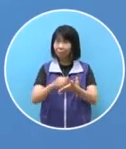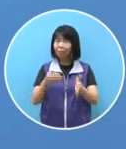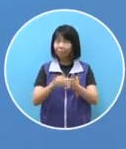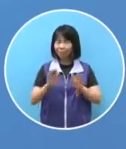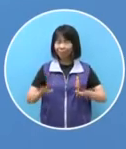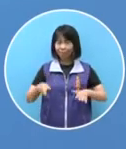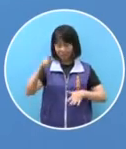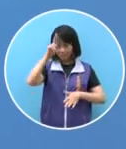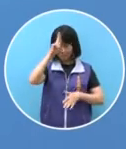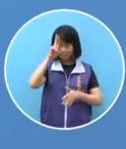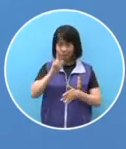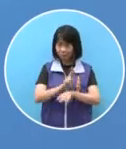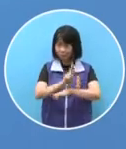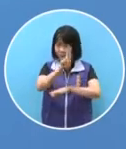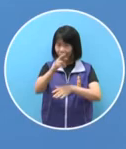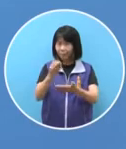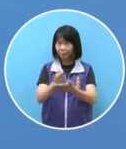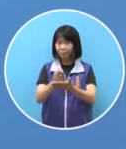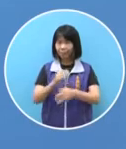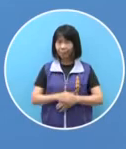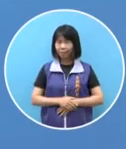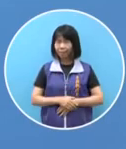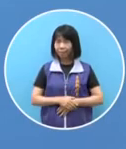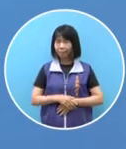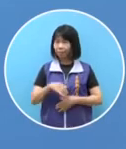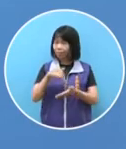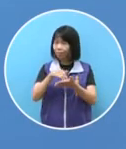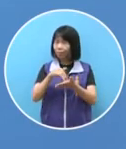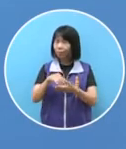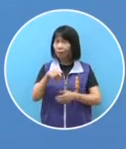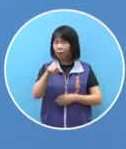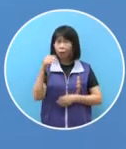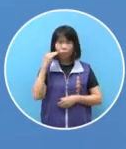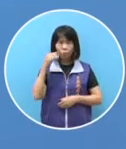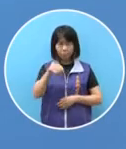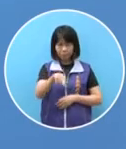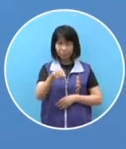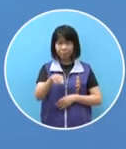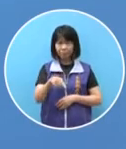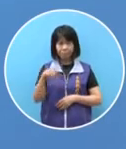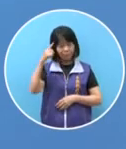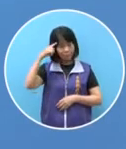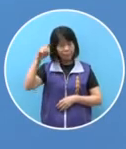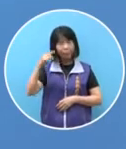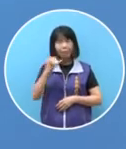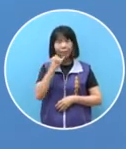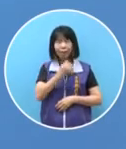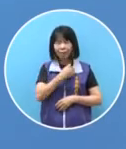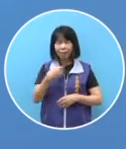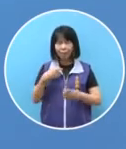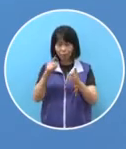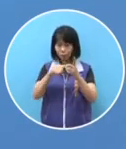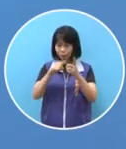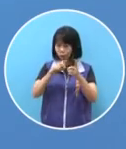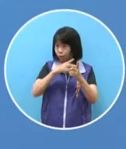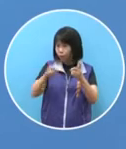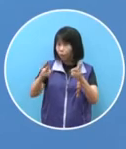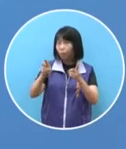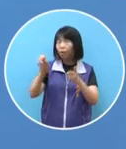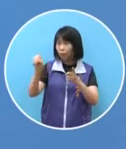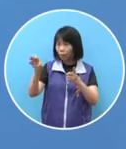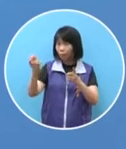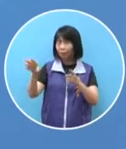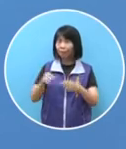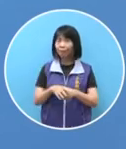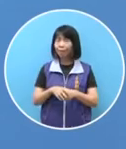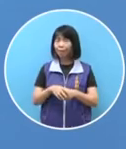局长朱家祥说，第三期预约到19号为止，那么呢也会在从20号开始来用简讯的方式来